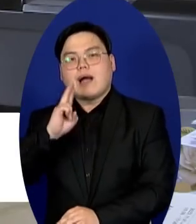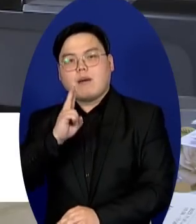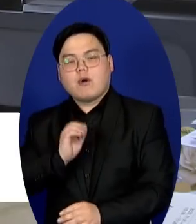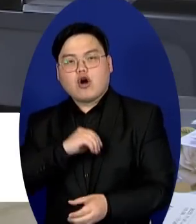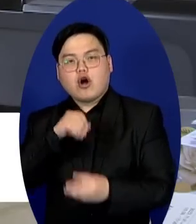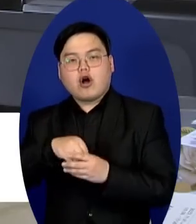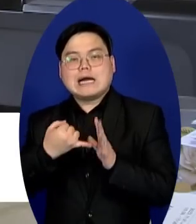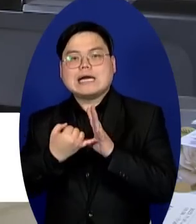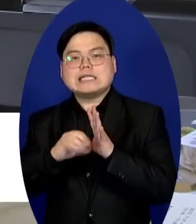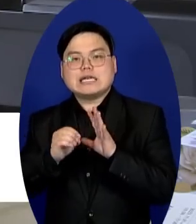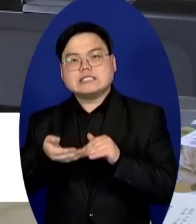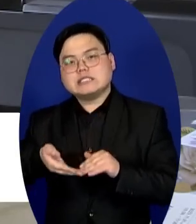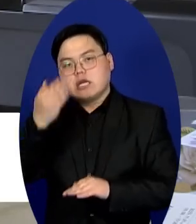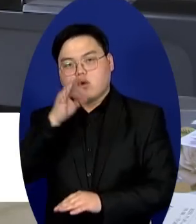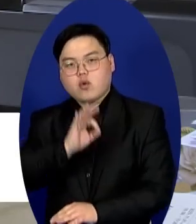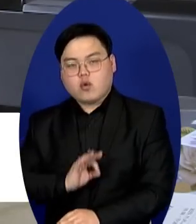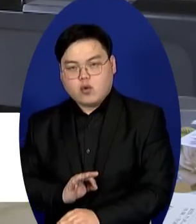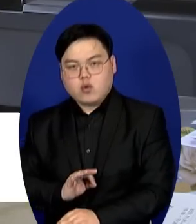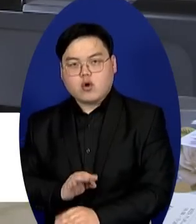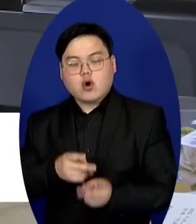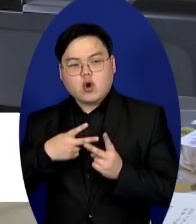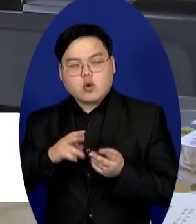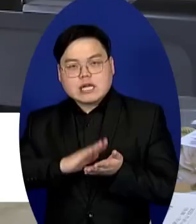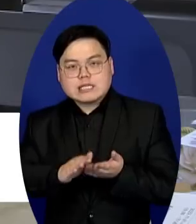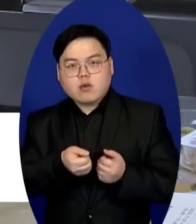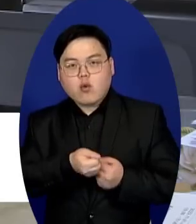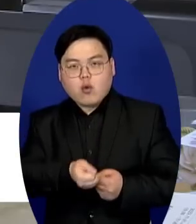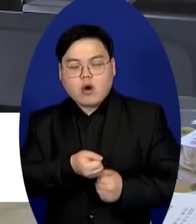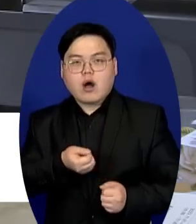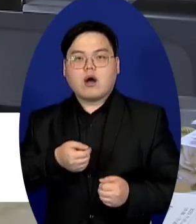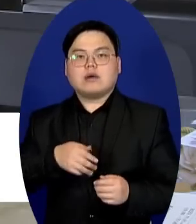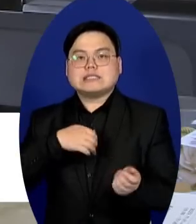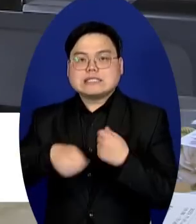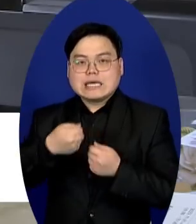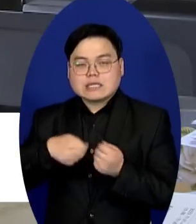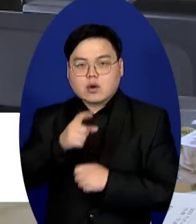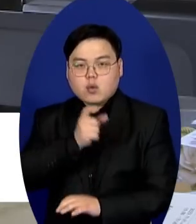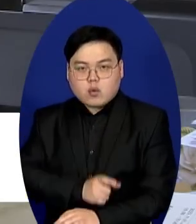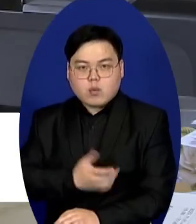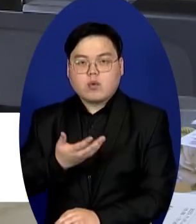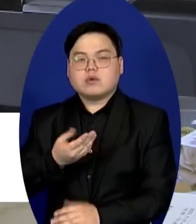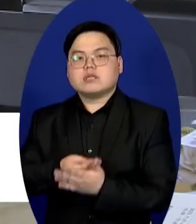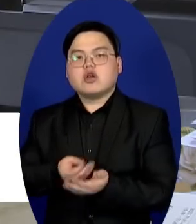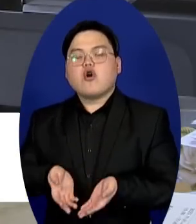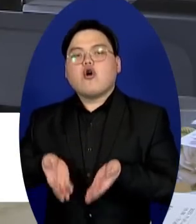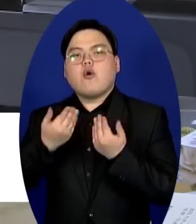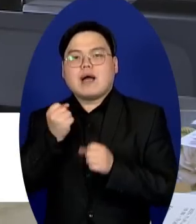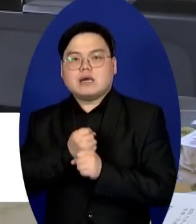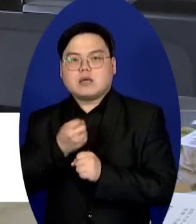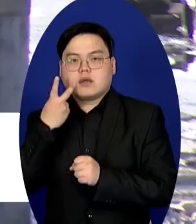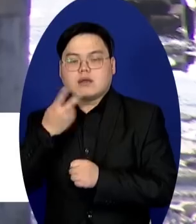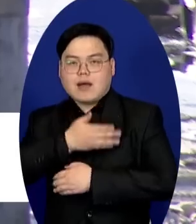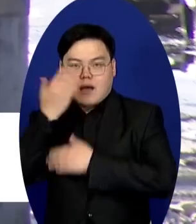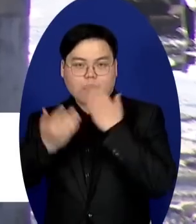бол зуучлагдаад байна л да. Үйлчлэгийн ажилтан, худалдагч ч гэдэг юм уу тиймэрхүү ингийн ажил мэрэгчлүүд ер нь эрэлттэй